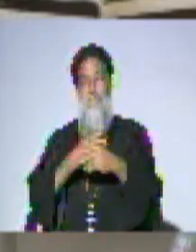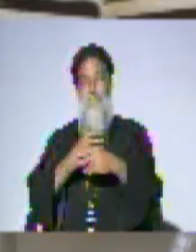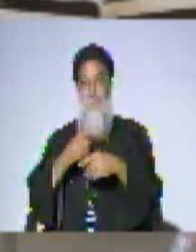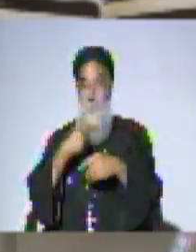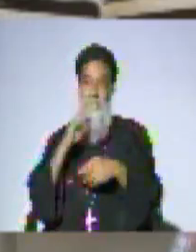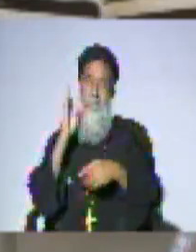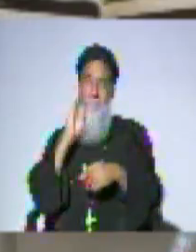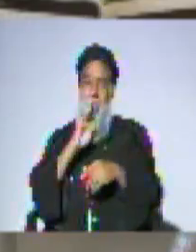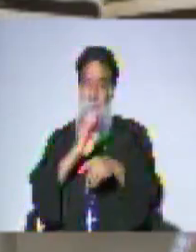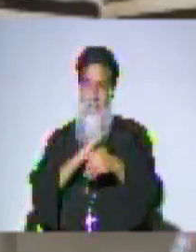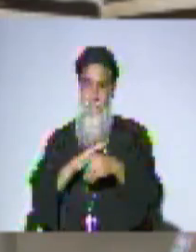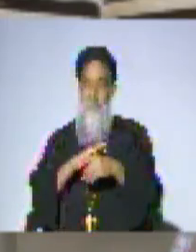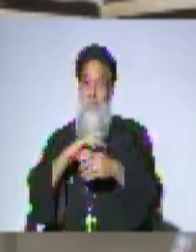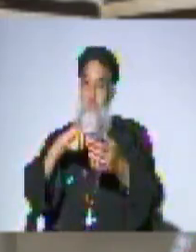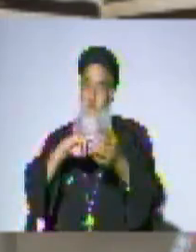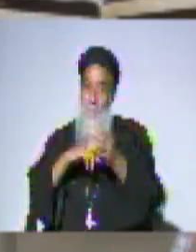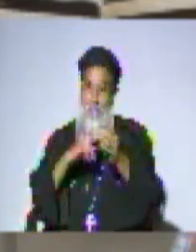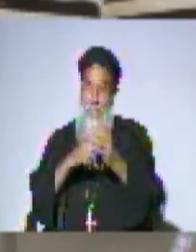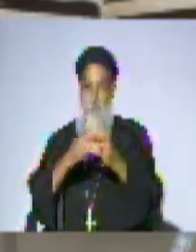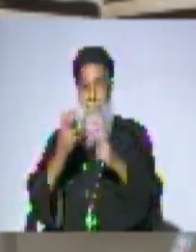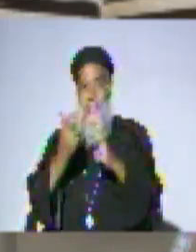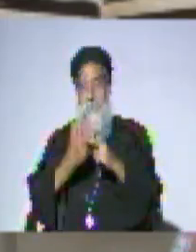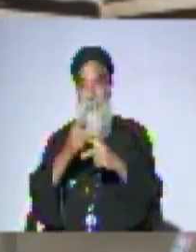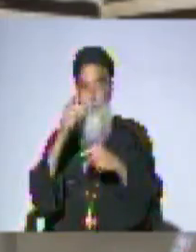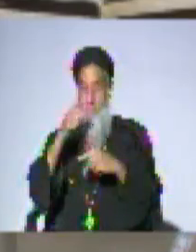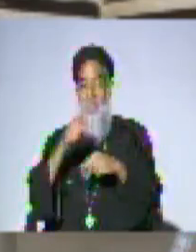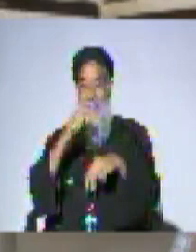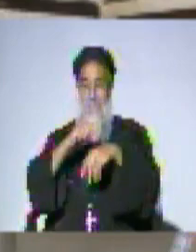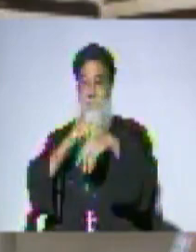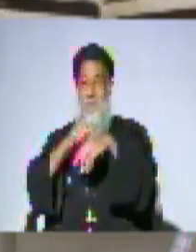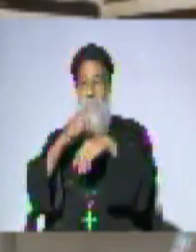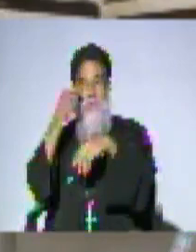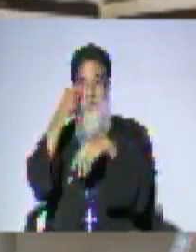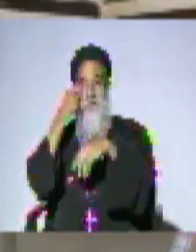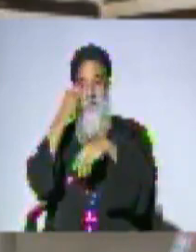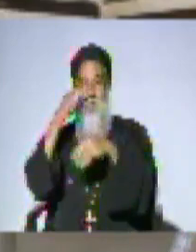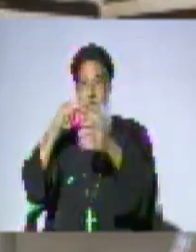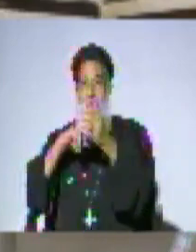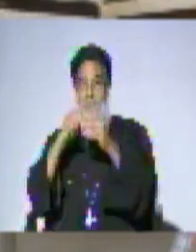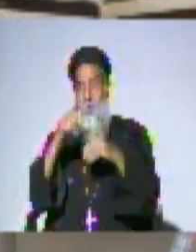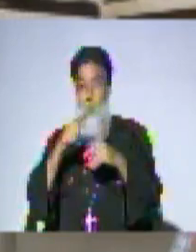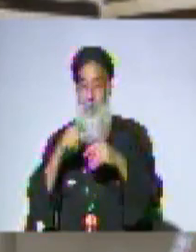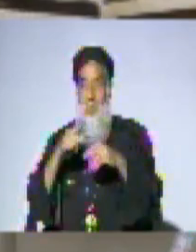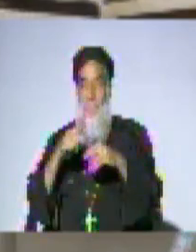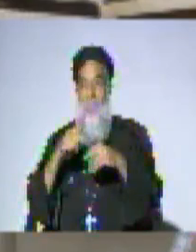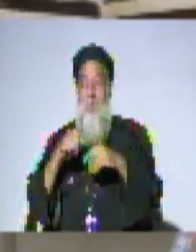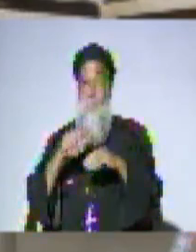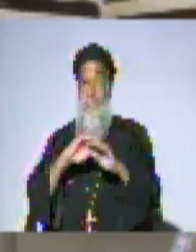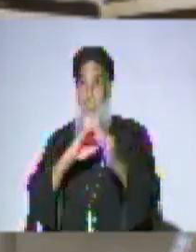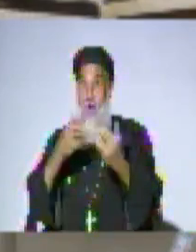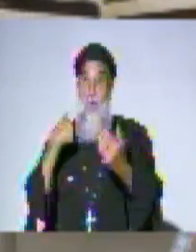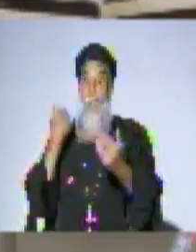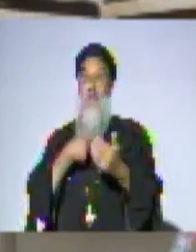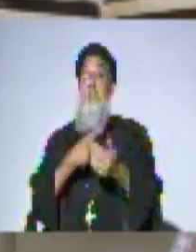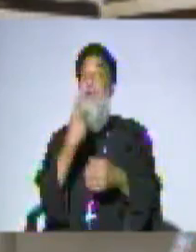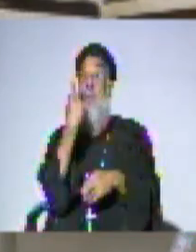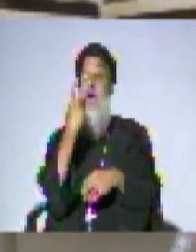ببساطة العامل البشري في الموضوع. يعني